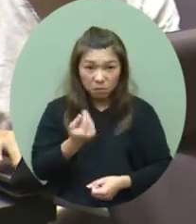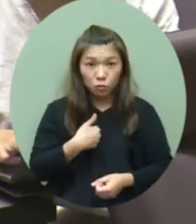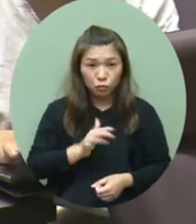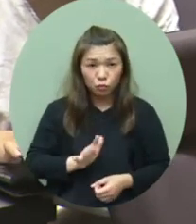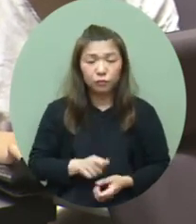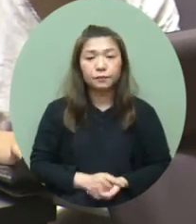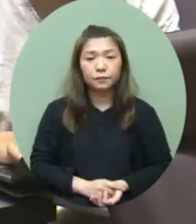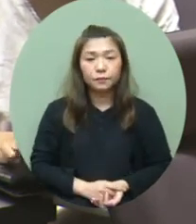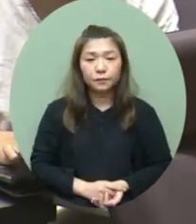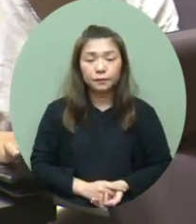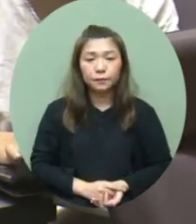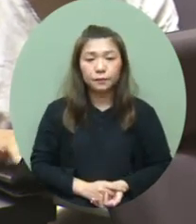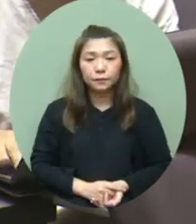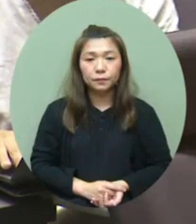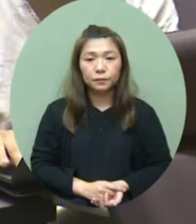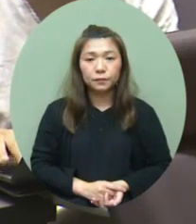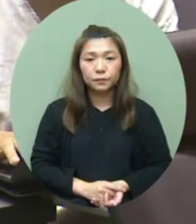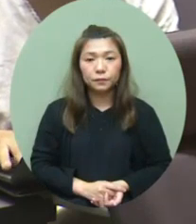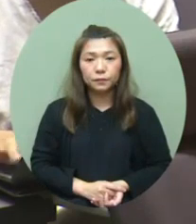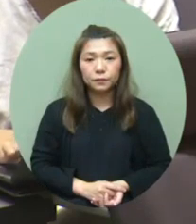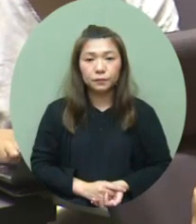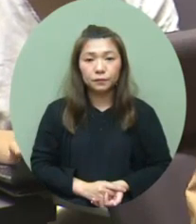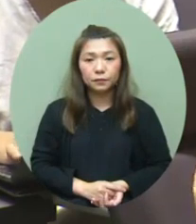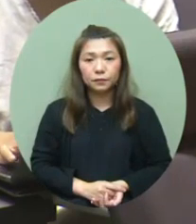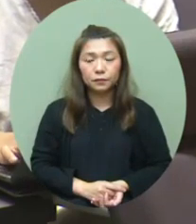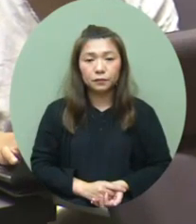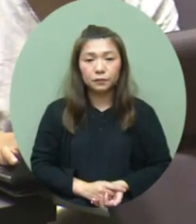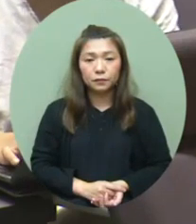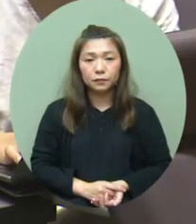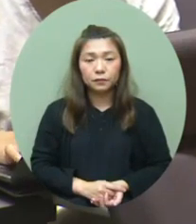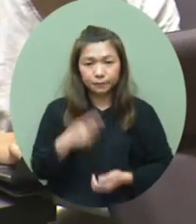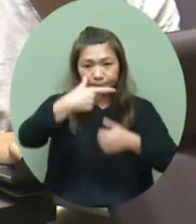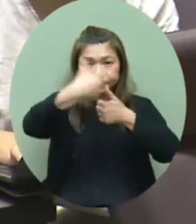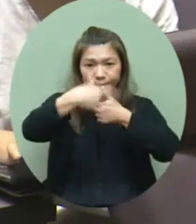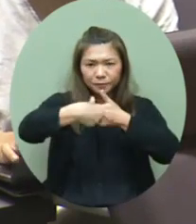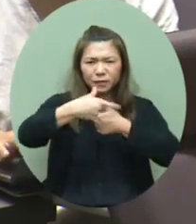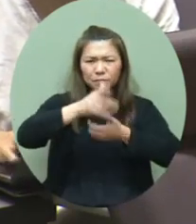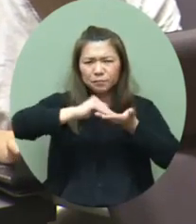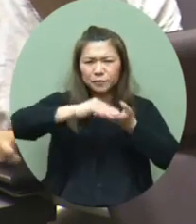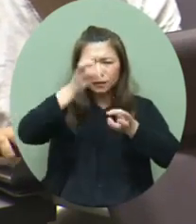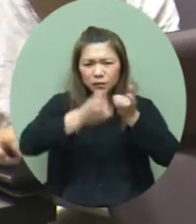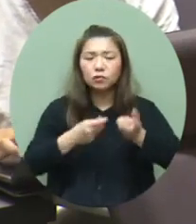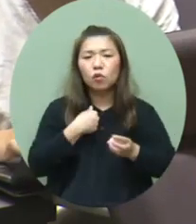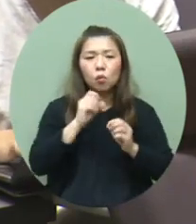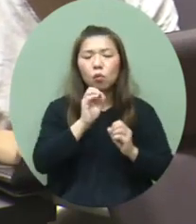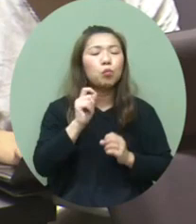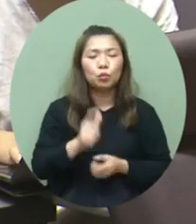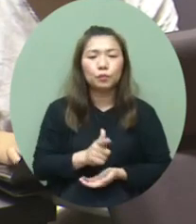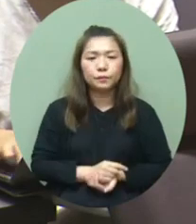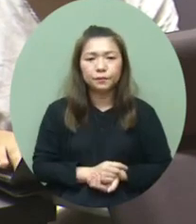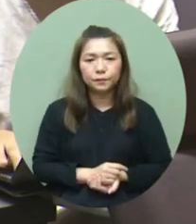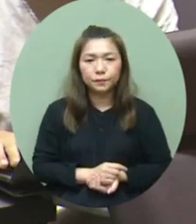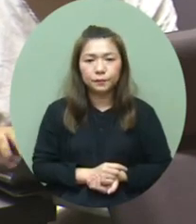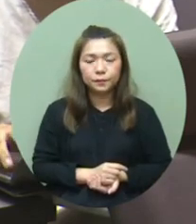令這樣呢？謝謝。 不好意思，我不會透露個人即個別人士的確診資料。 下